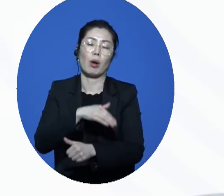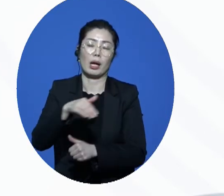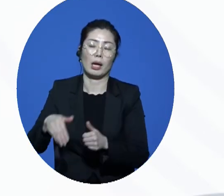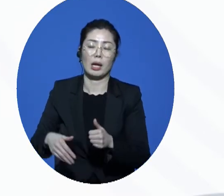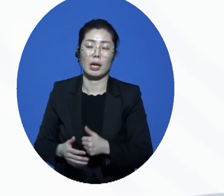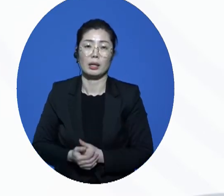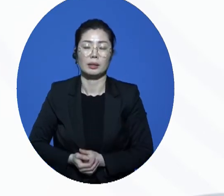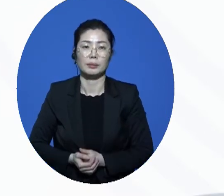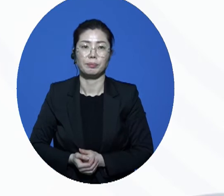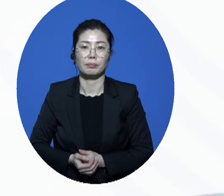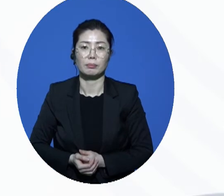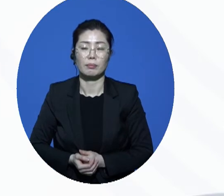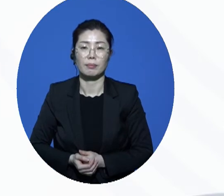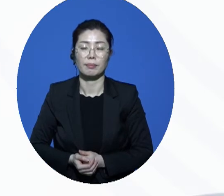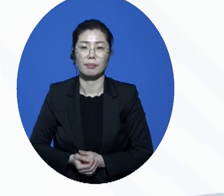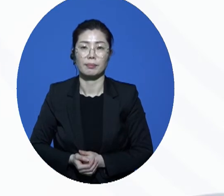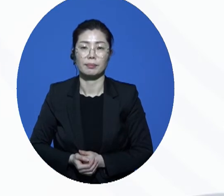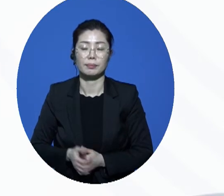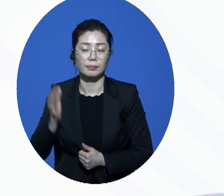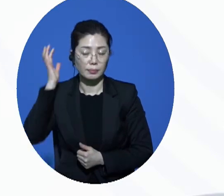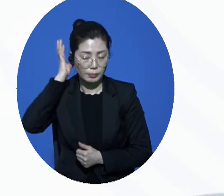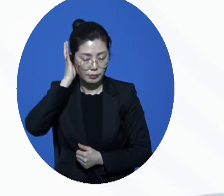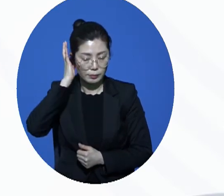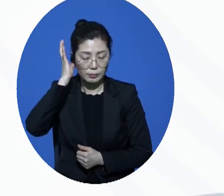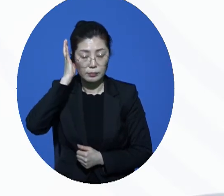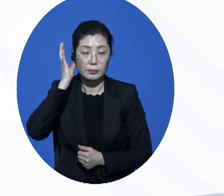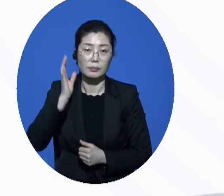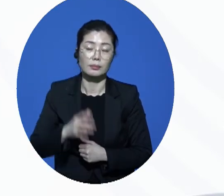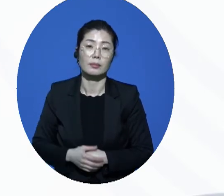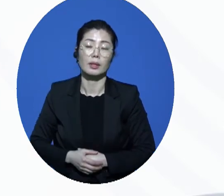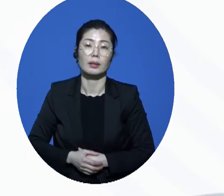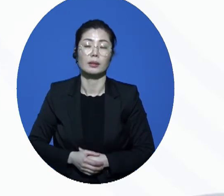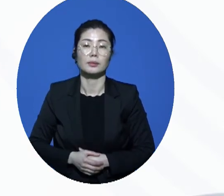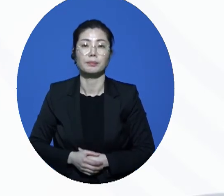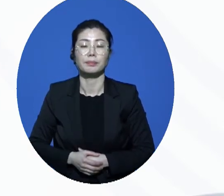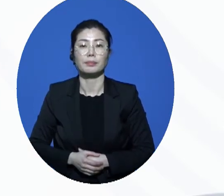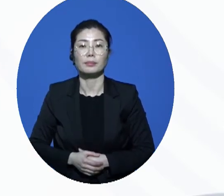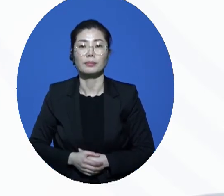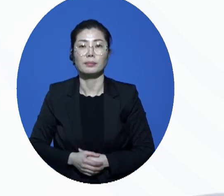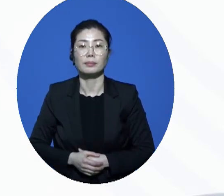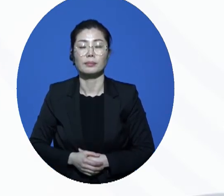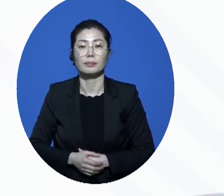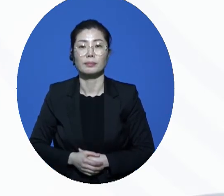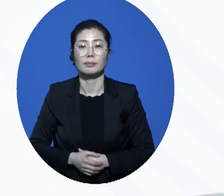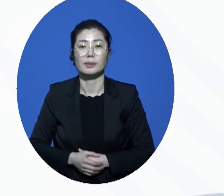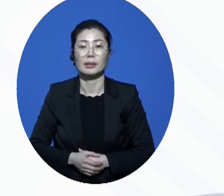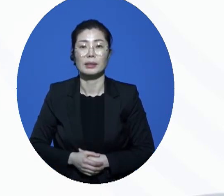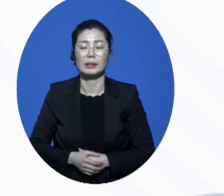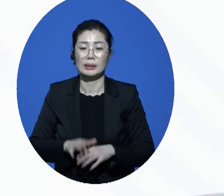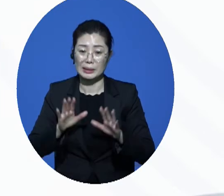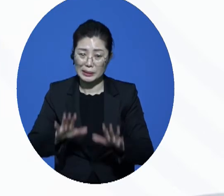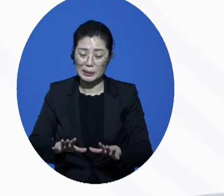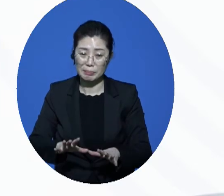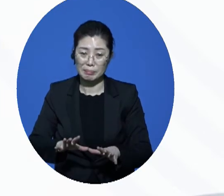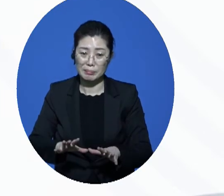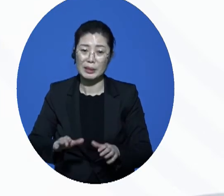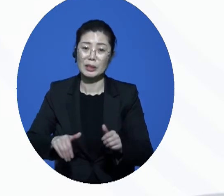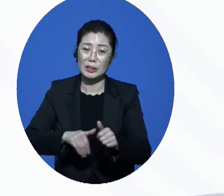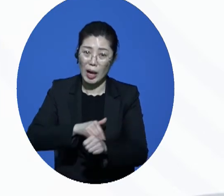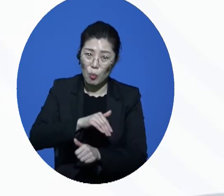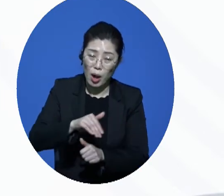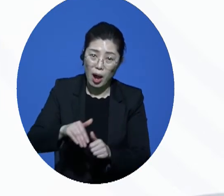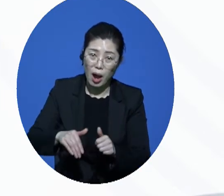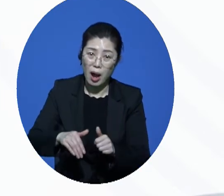다수를 위한 대책으로 해결되는 문제가 아닙니다. 아까 앞에서도 이야기하셨던 것처럼 가장 어려움을 겪을 수